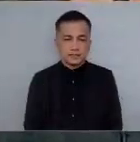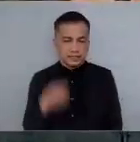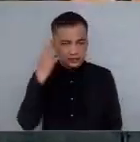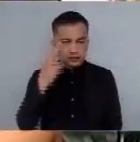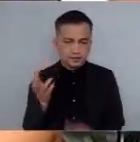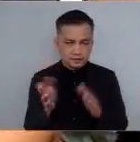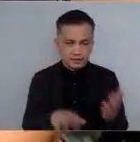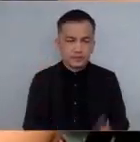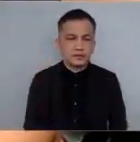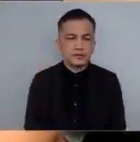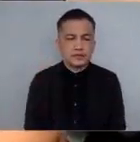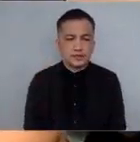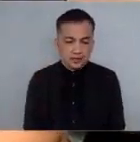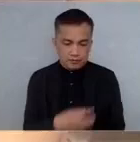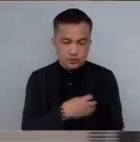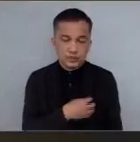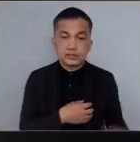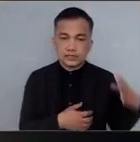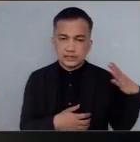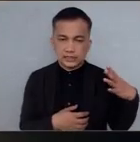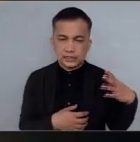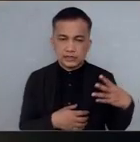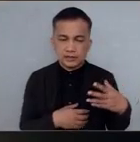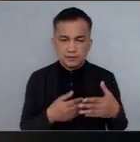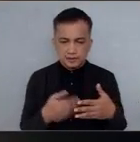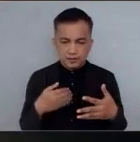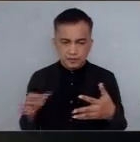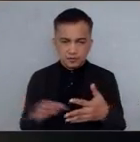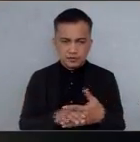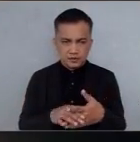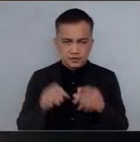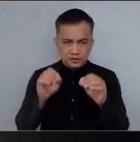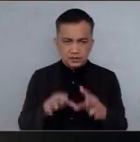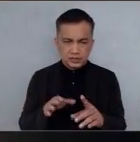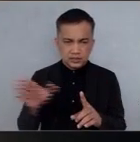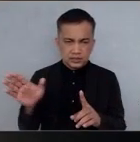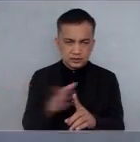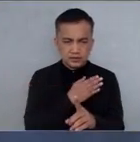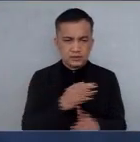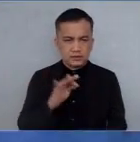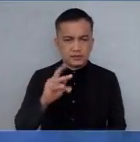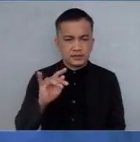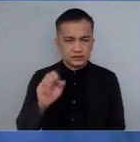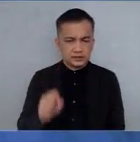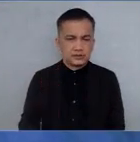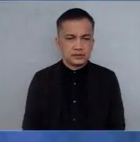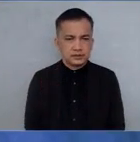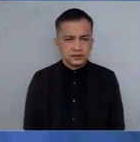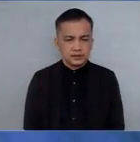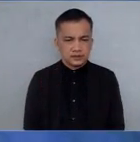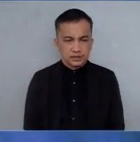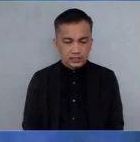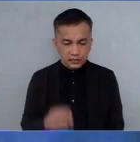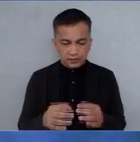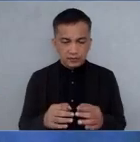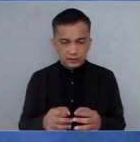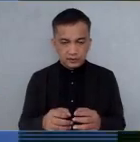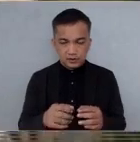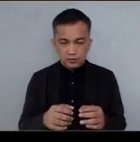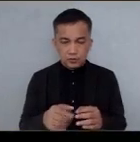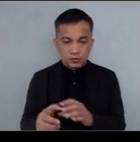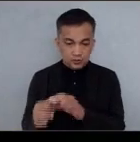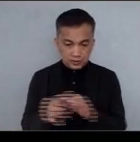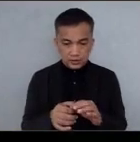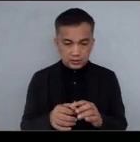daw muna ng polis bago magsampa ng kaso sa gurong nanampal umano kay Francis. Pagkasi napatunayang may kinalaman sa umano'y